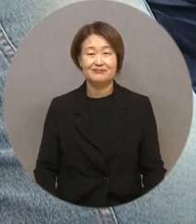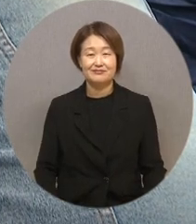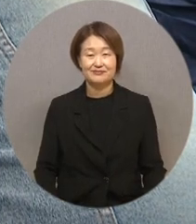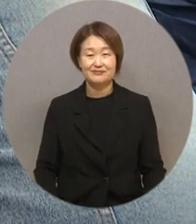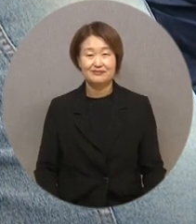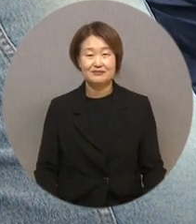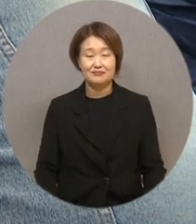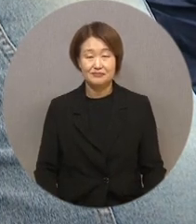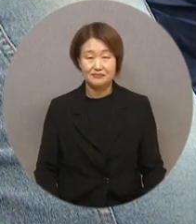정입니다